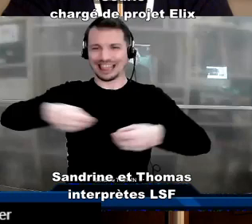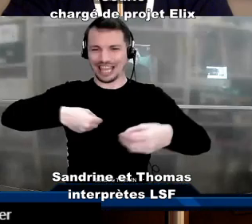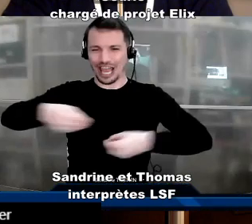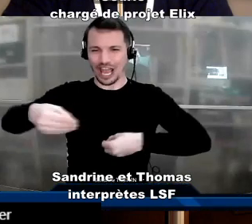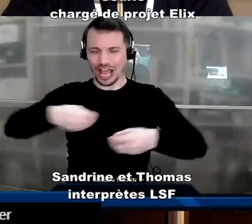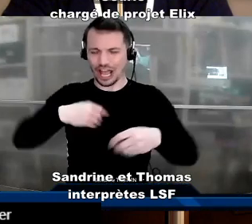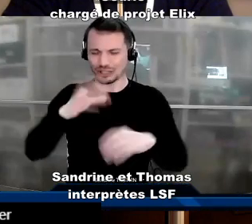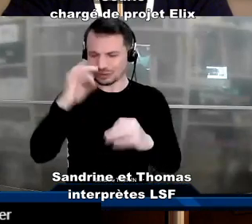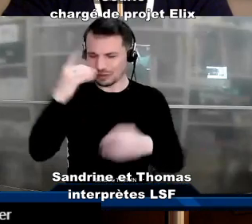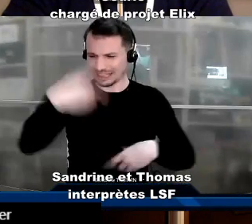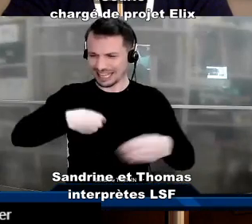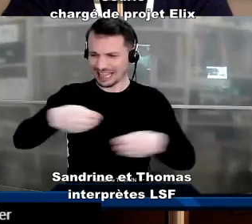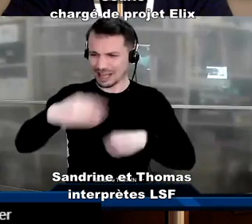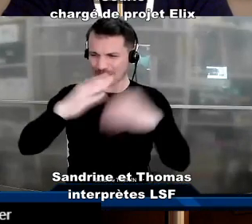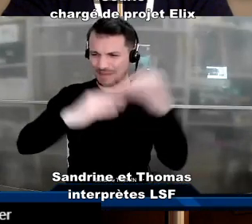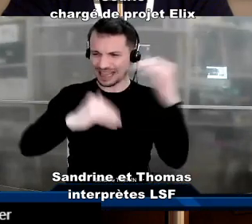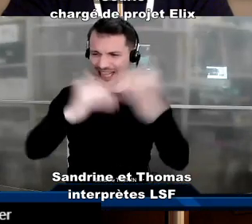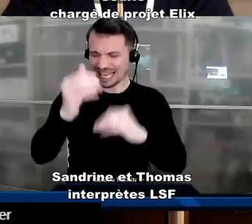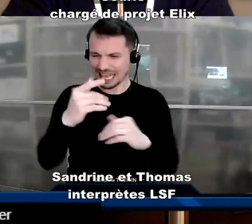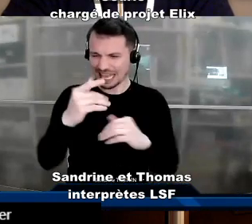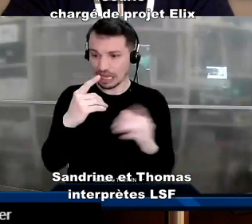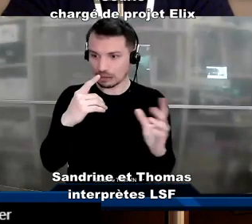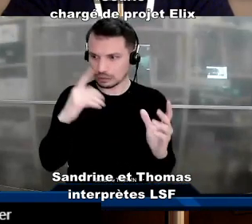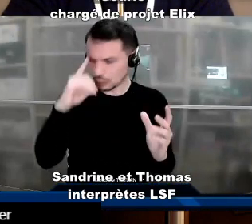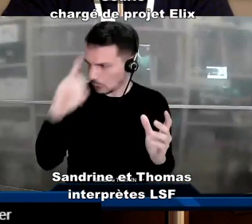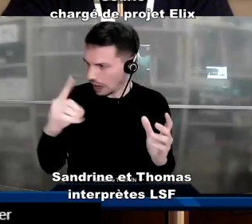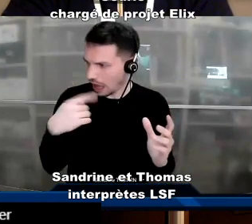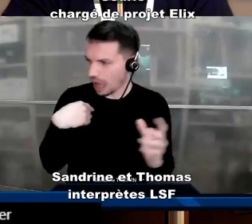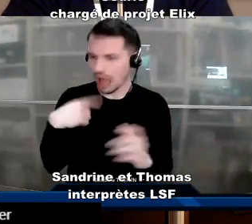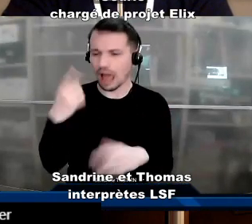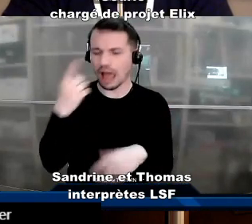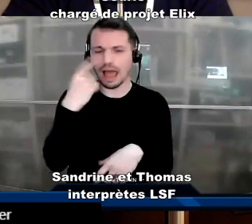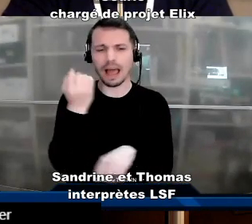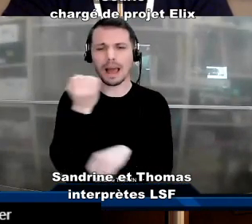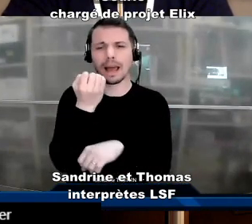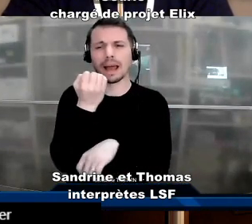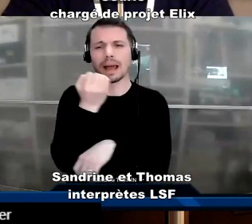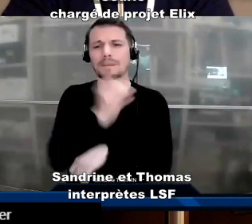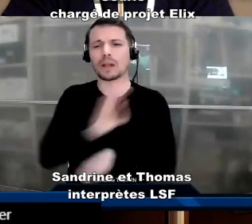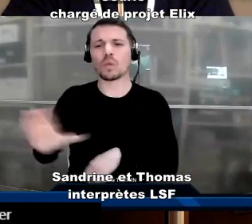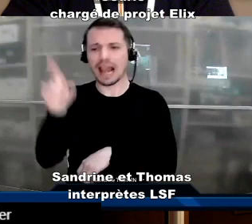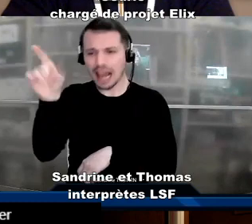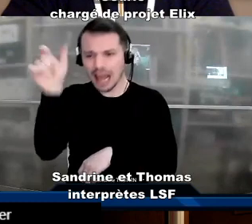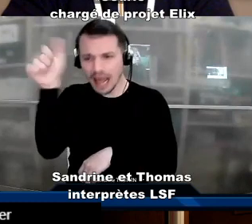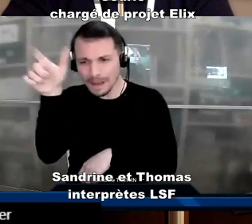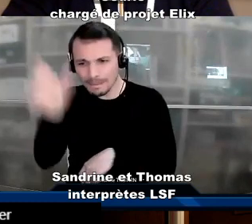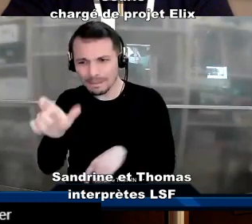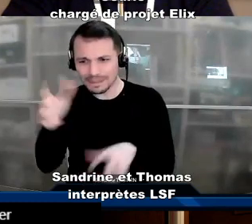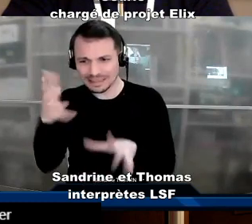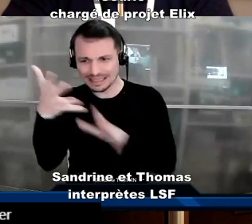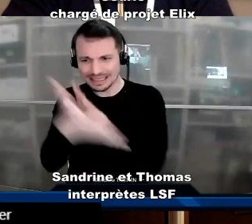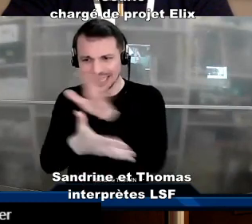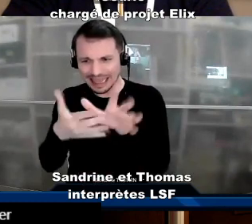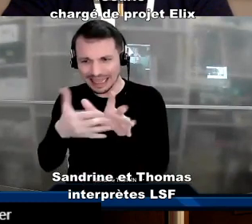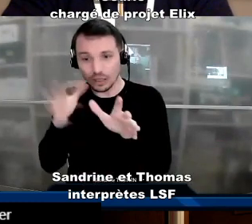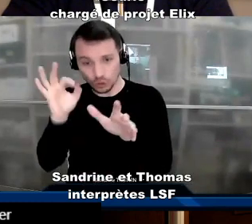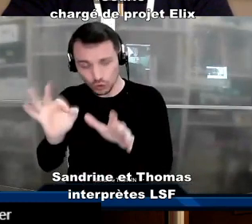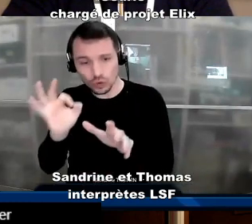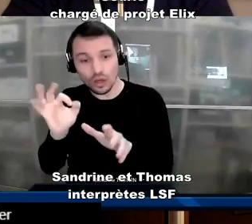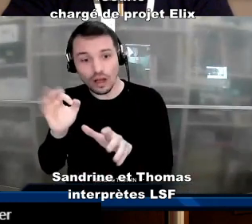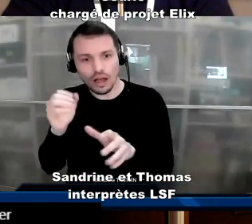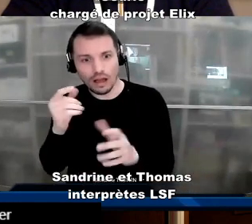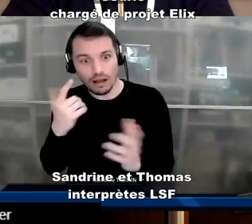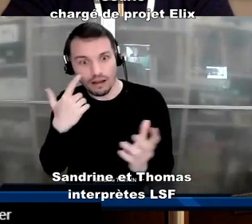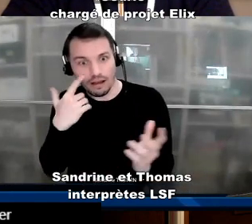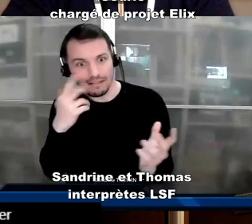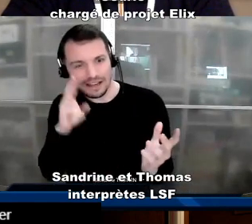hein. Et je suis tombé, à moins que je me trompe, mais je crois que c'est Emmanuel Laborie qui a fait... Oui, j'ai apprécié